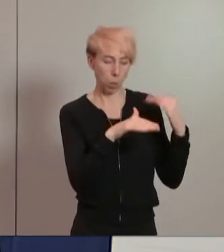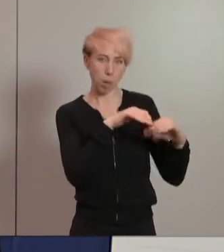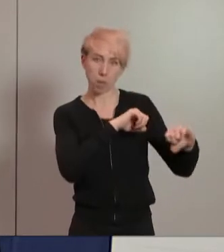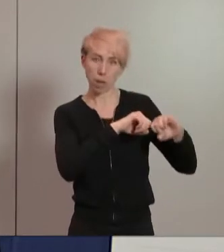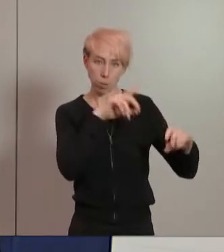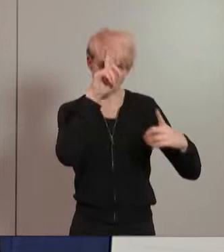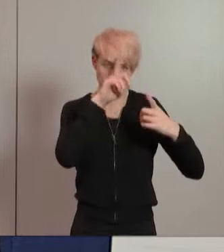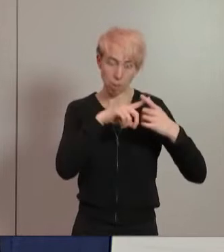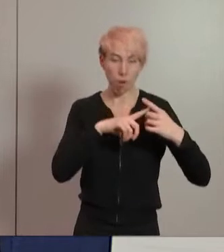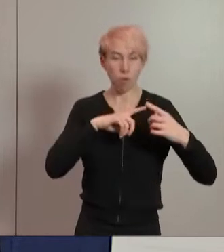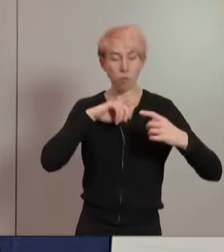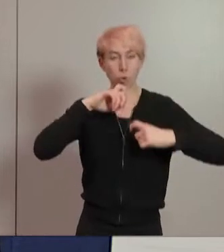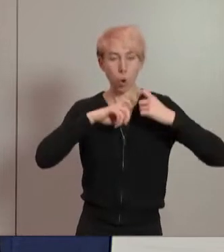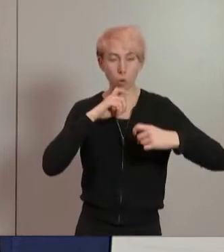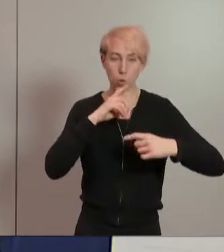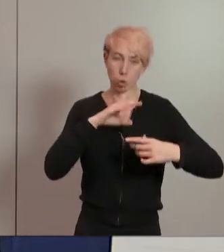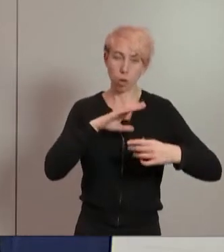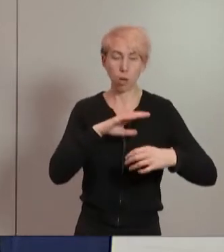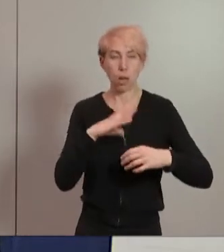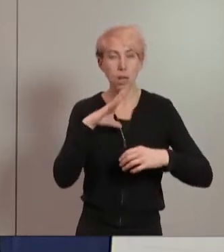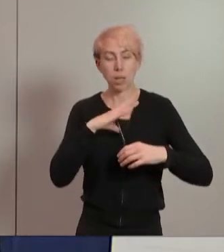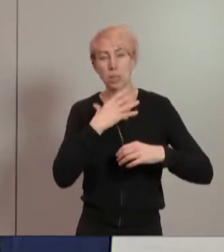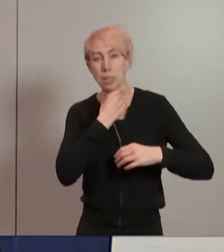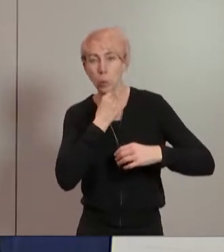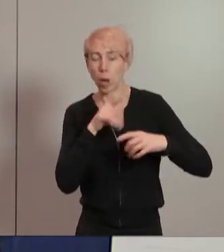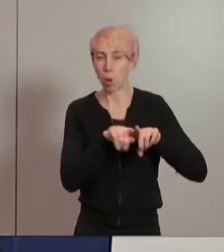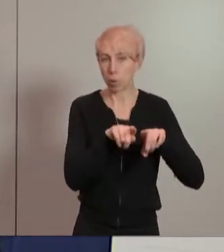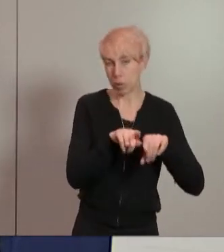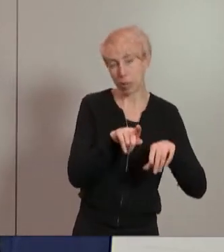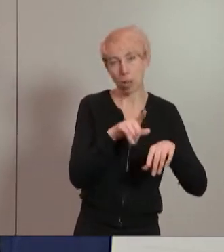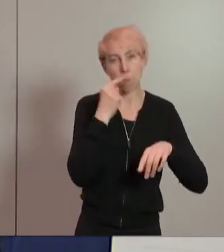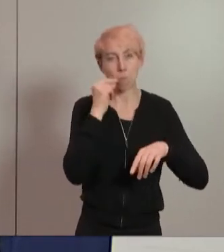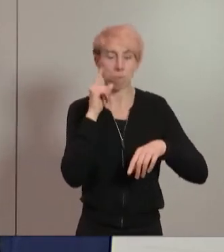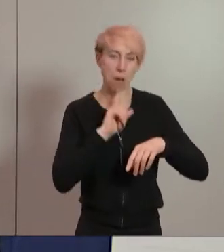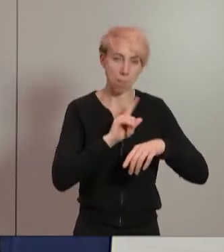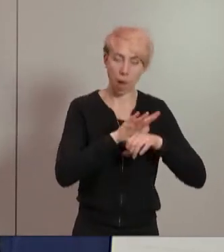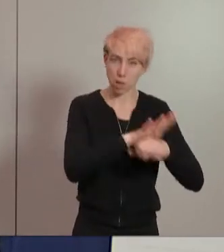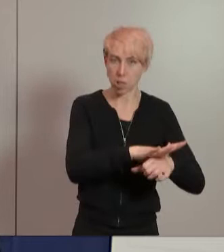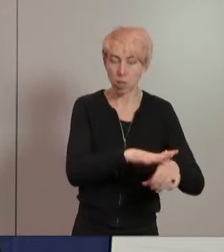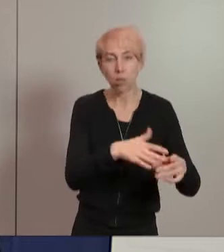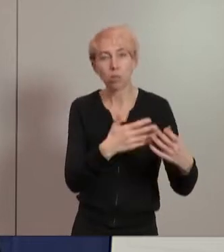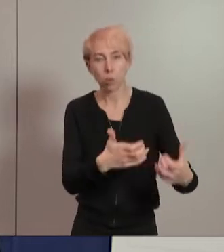de la prévention des violences sexistes et sexuelles, via notamment un développement de la communication et des actions de médiation.